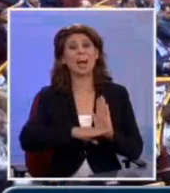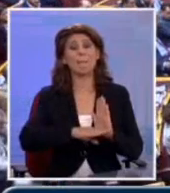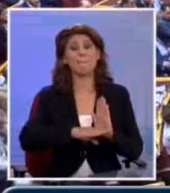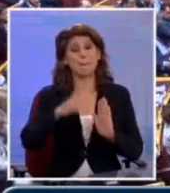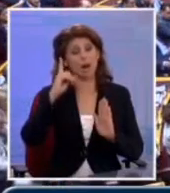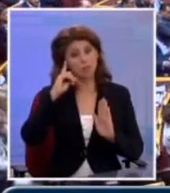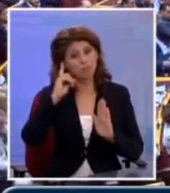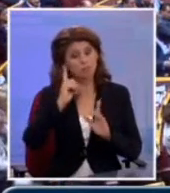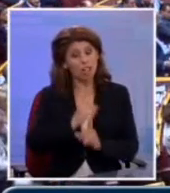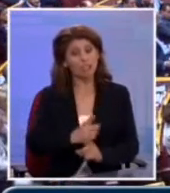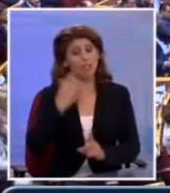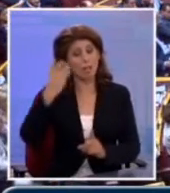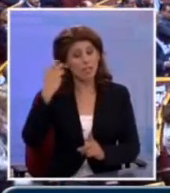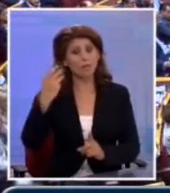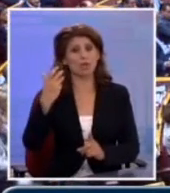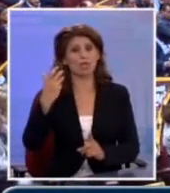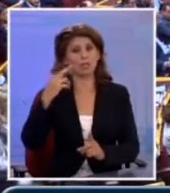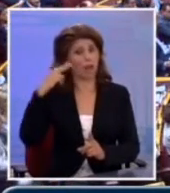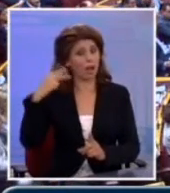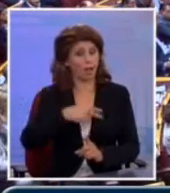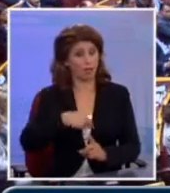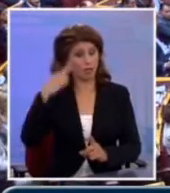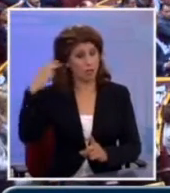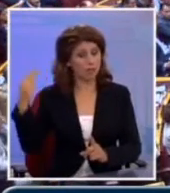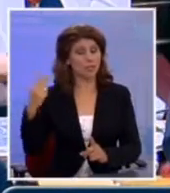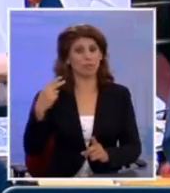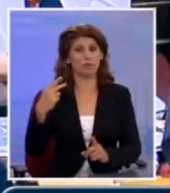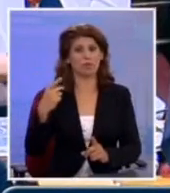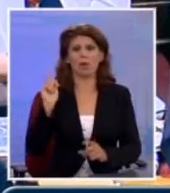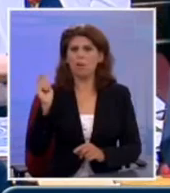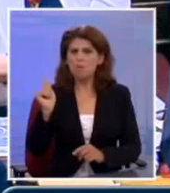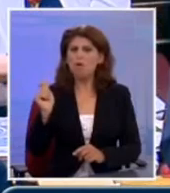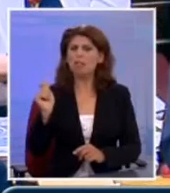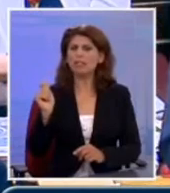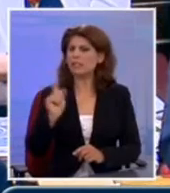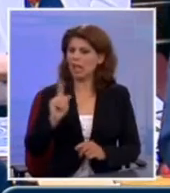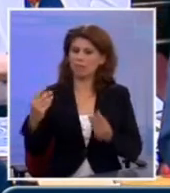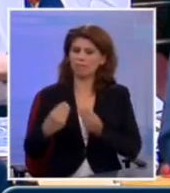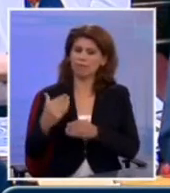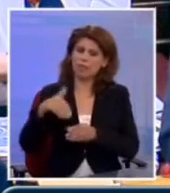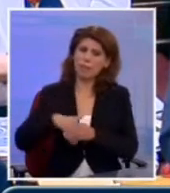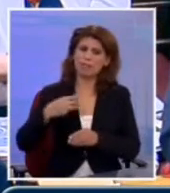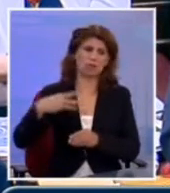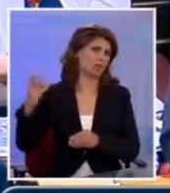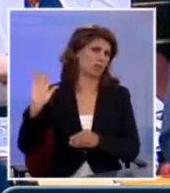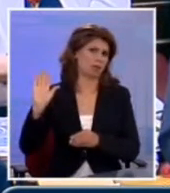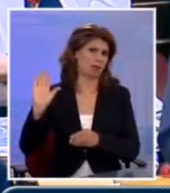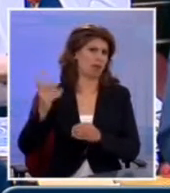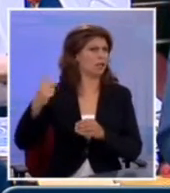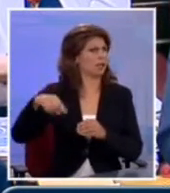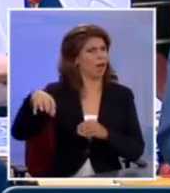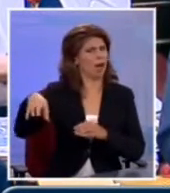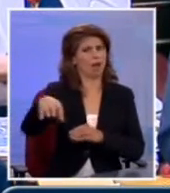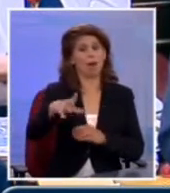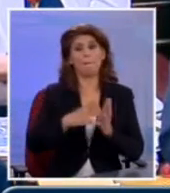οι οποίοι θα έλεγε ότι κανείς ότι πολιτικά αναφέρονται σε άλλους χώρους και όχι στον ΣΥΡΙΖΑ,